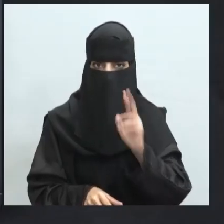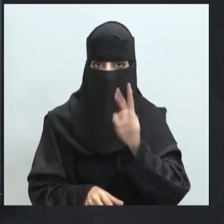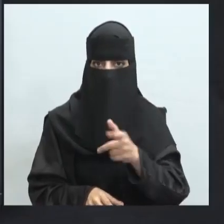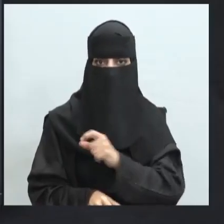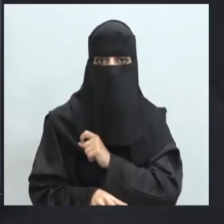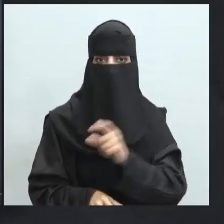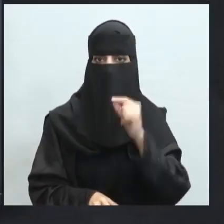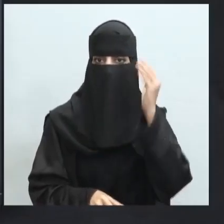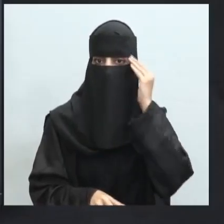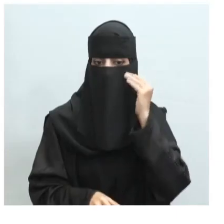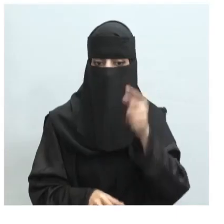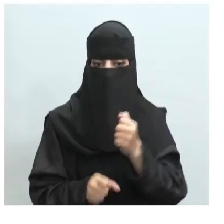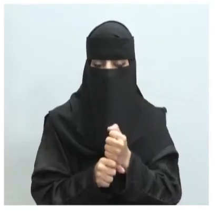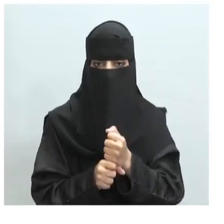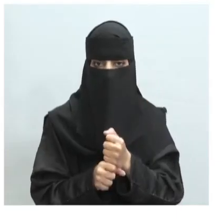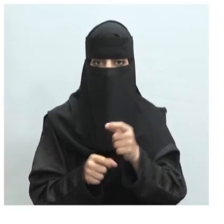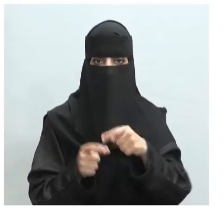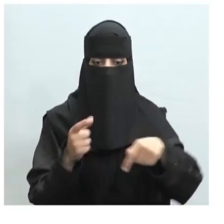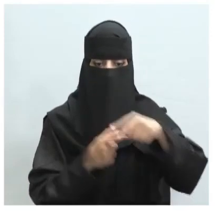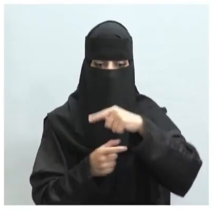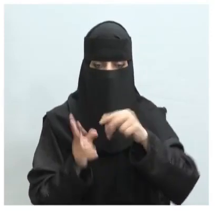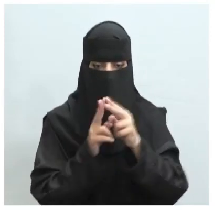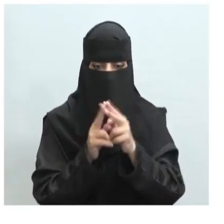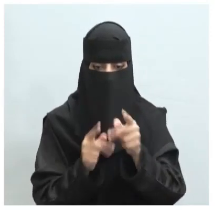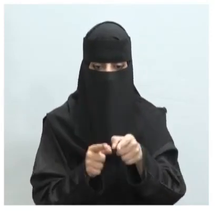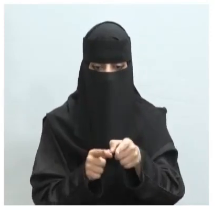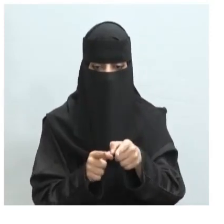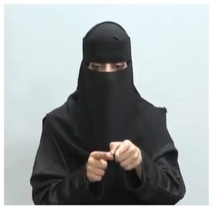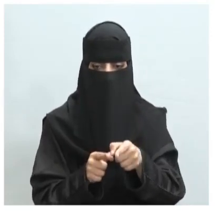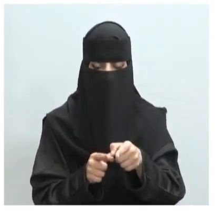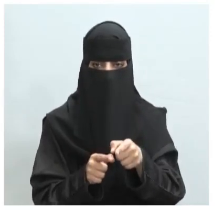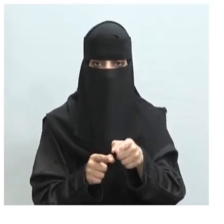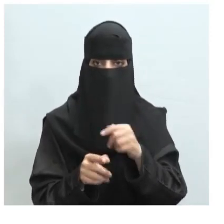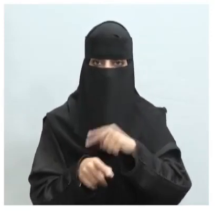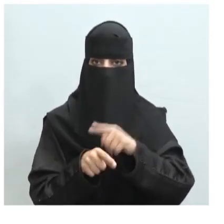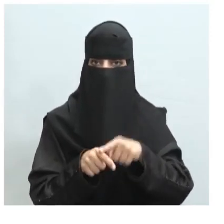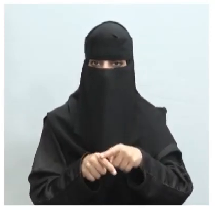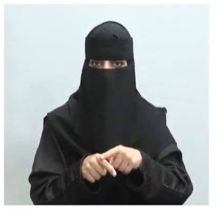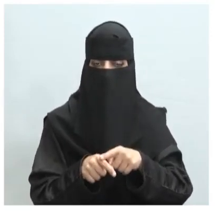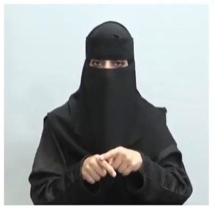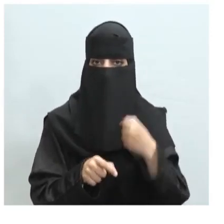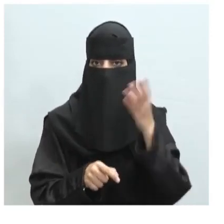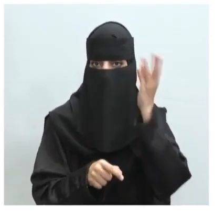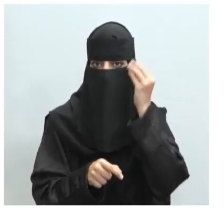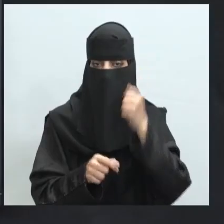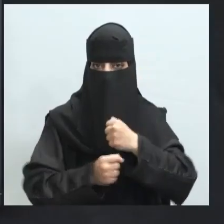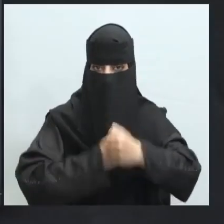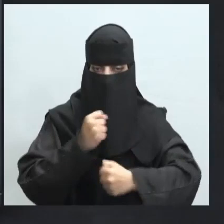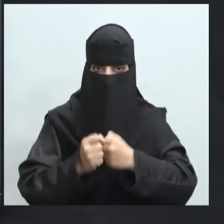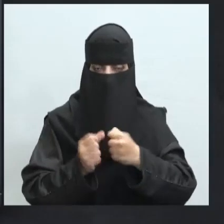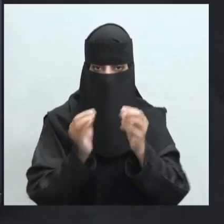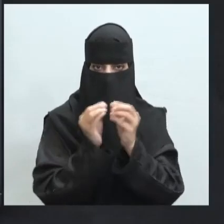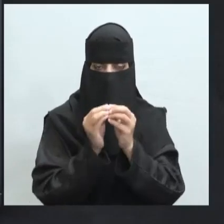الطالب وعزيزي الطالبه من التيار الكهربائي هذه سوف تؤدي الى معرفه حركه تلك